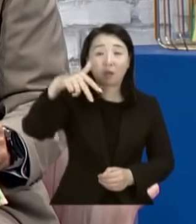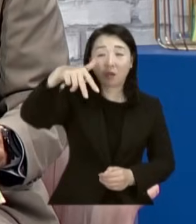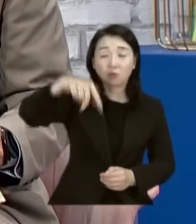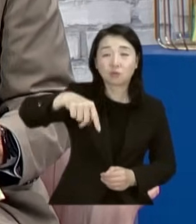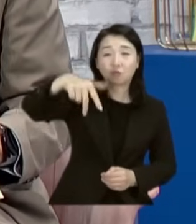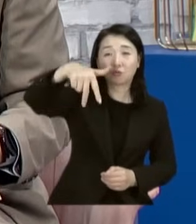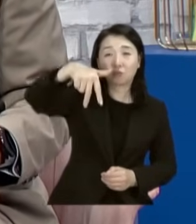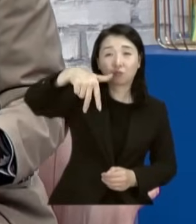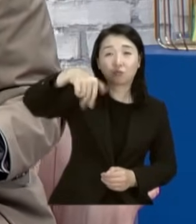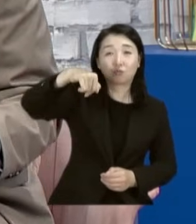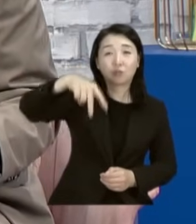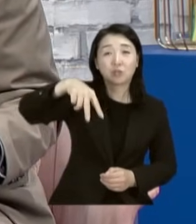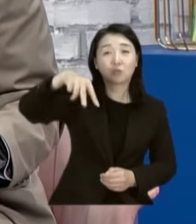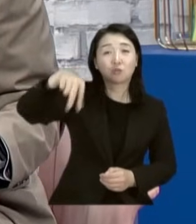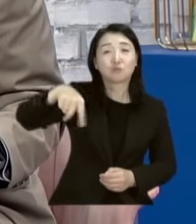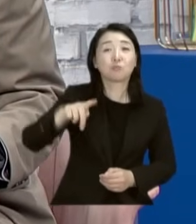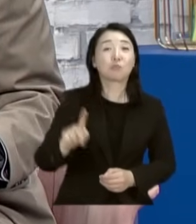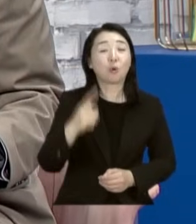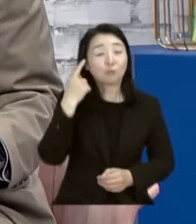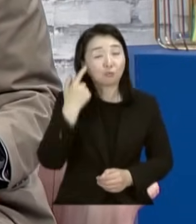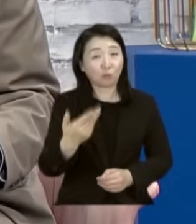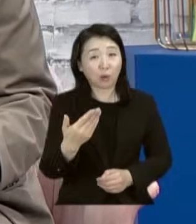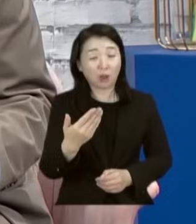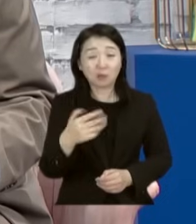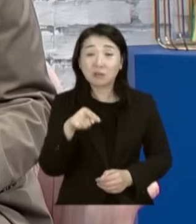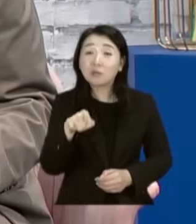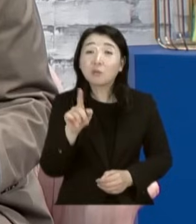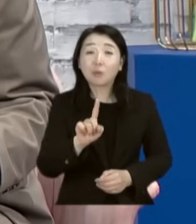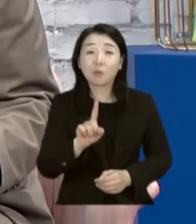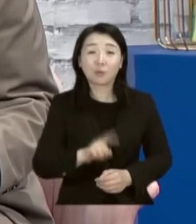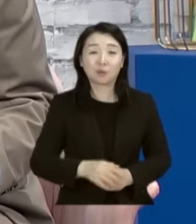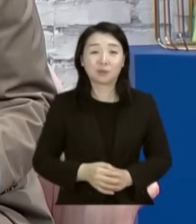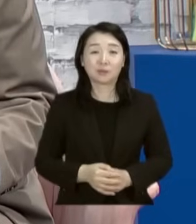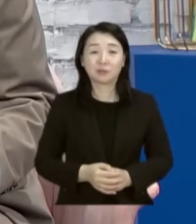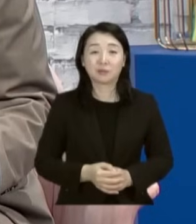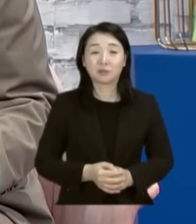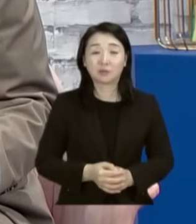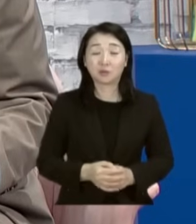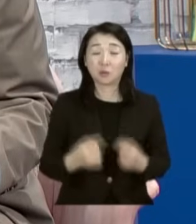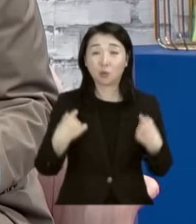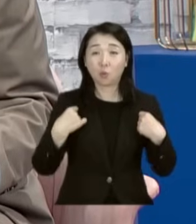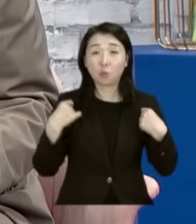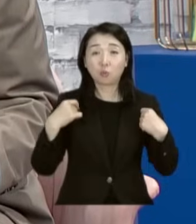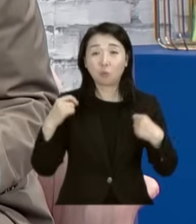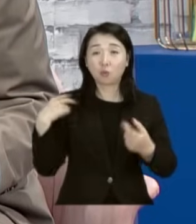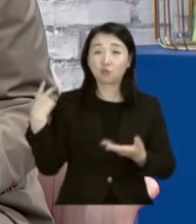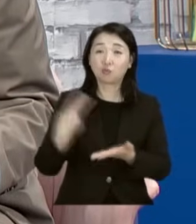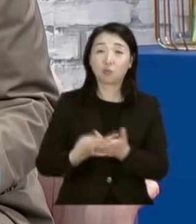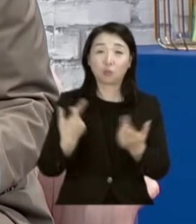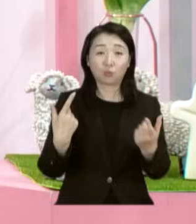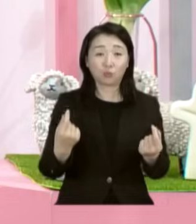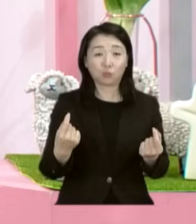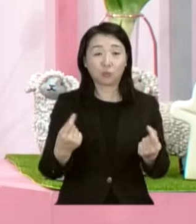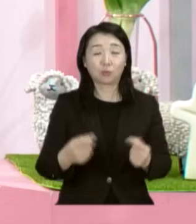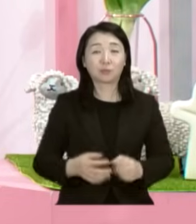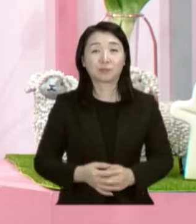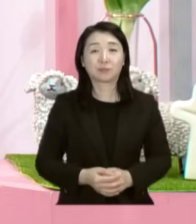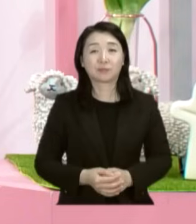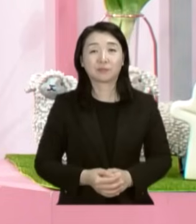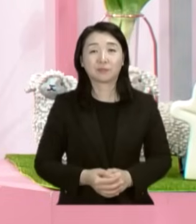주지 수가 뭔지 좀 물어봐 줘요 이럴 거 같아요 그러게요 주지 수가 뭐예요 아니 의상은 약간 유도 복장하고